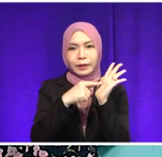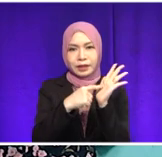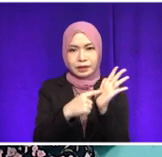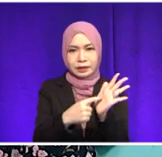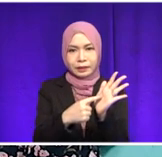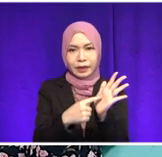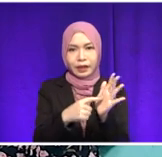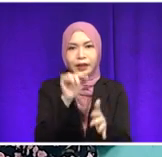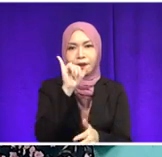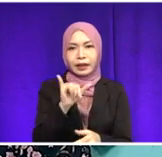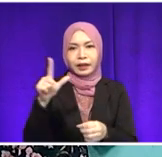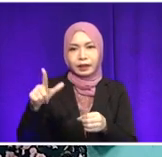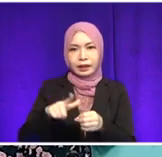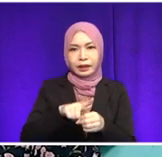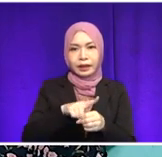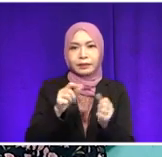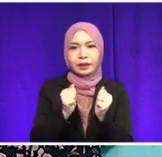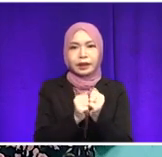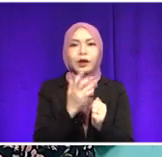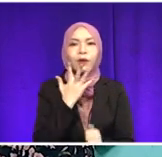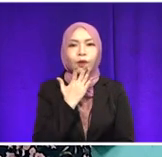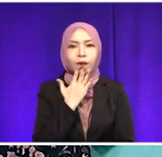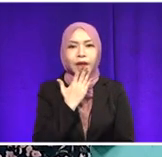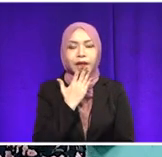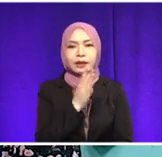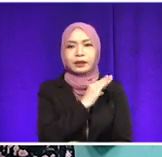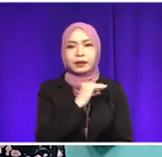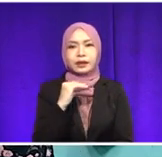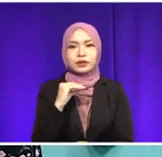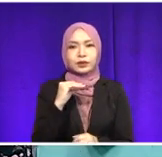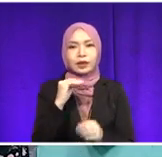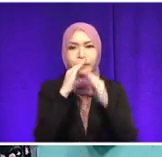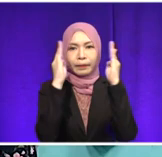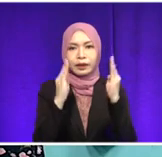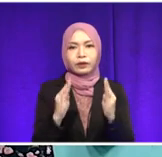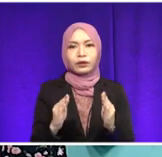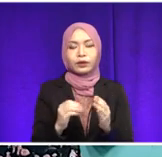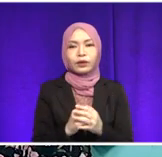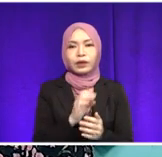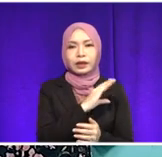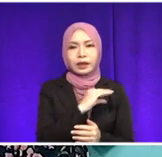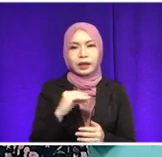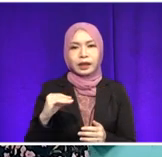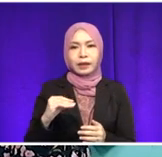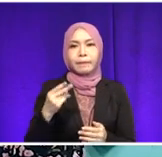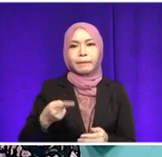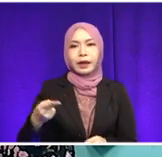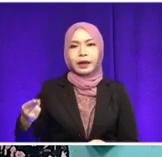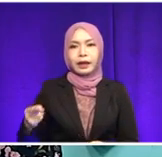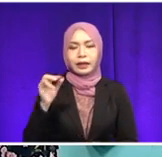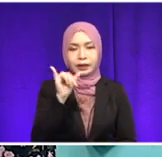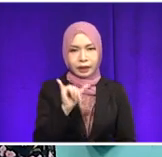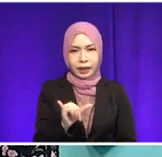udah lengkap dengan warnanya bentuknya dan juga bahannya enak digunakan